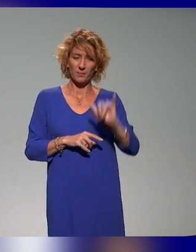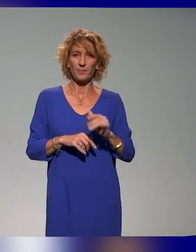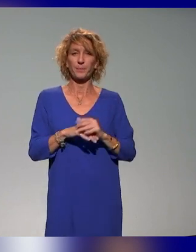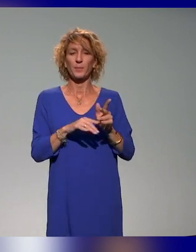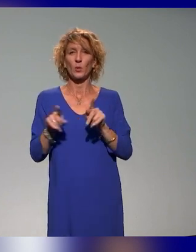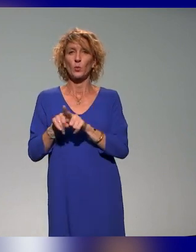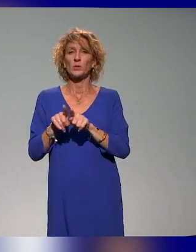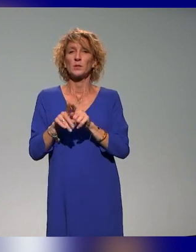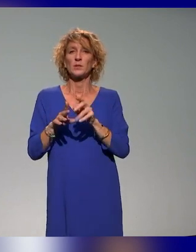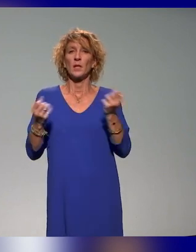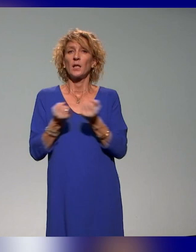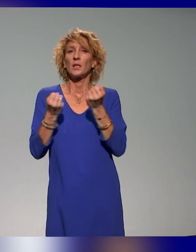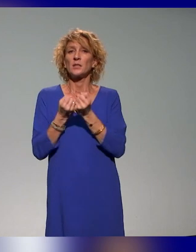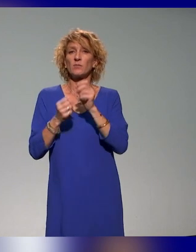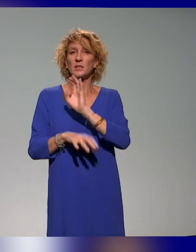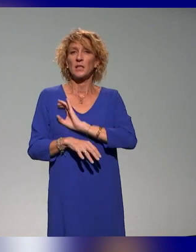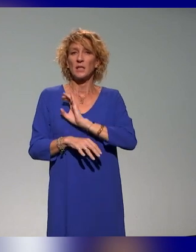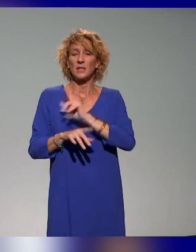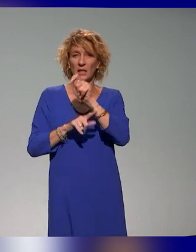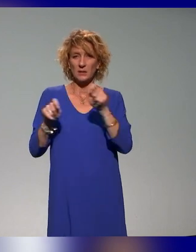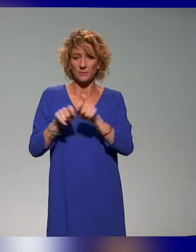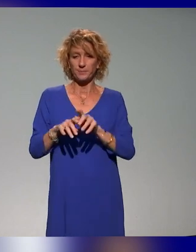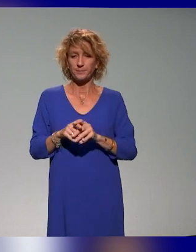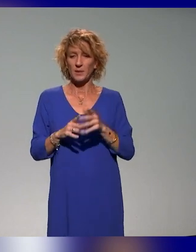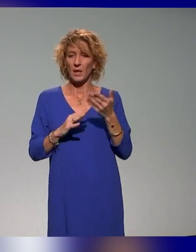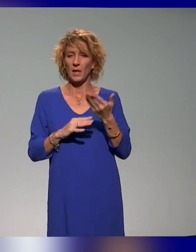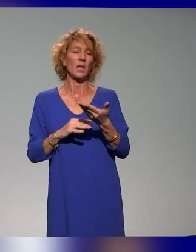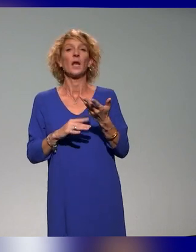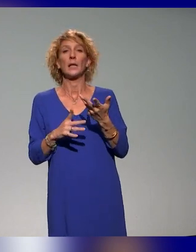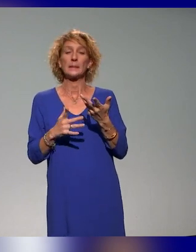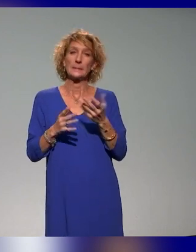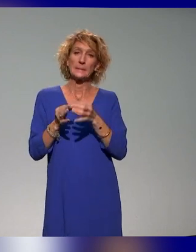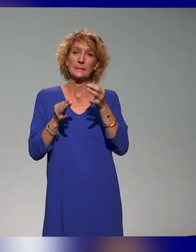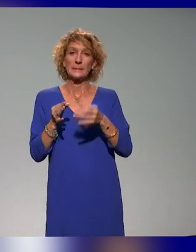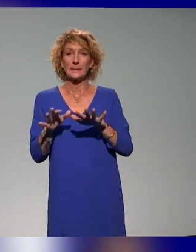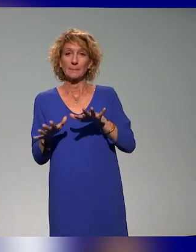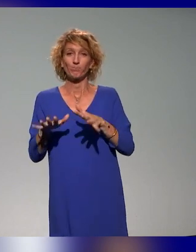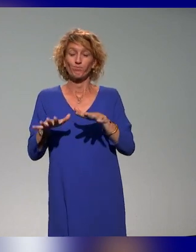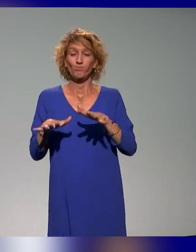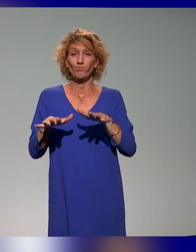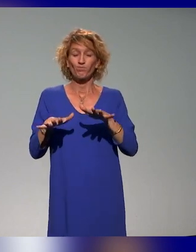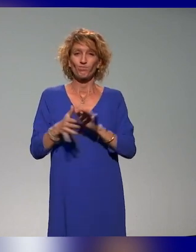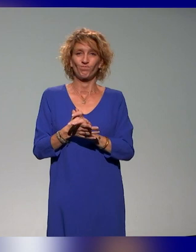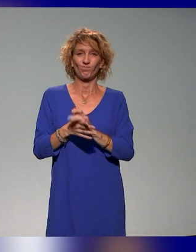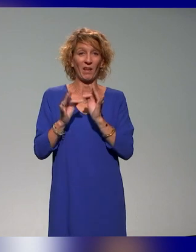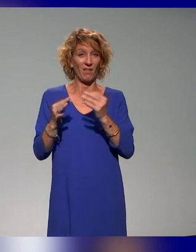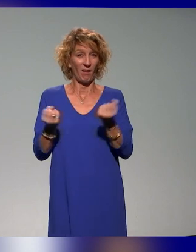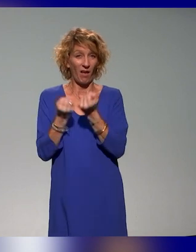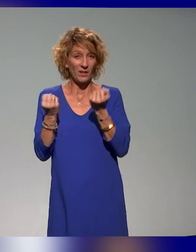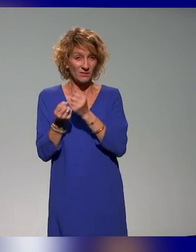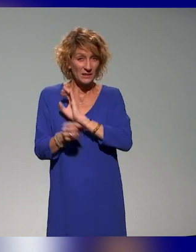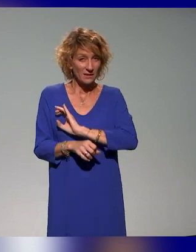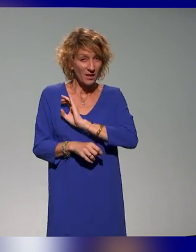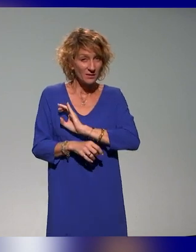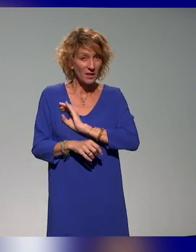activités test. Et là, le constat est beaucoup plus mesuré, notamment pour les activités test,